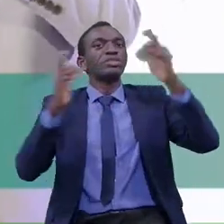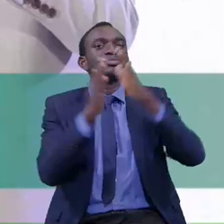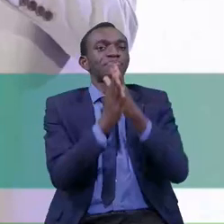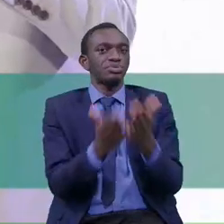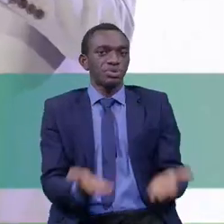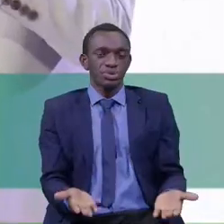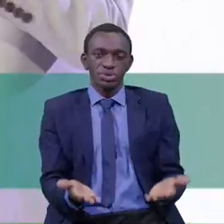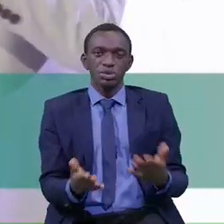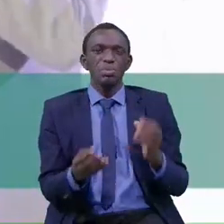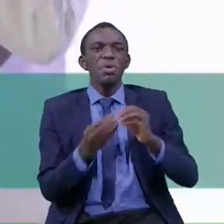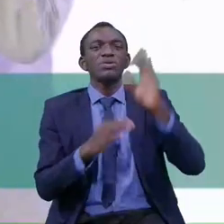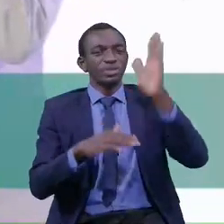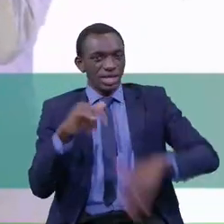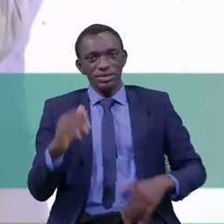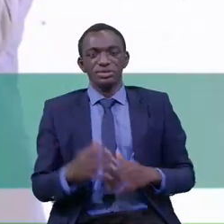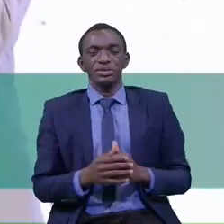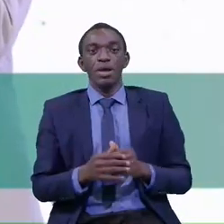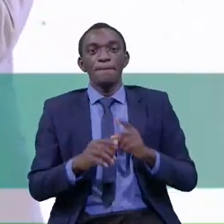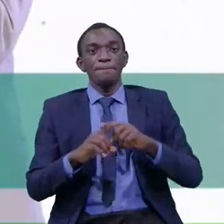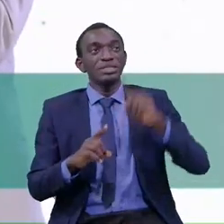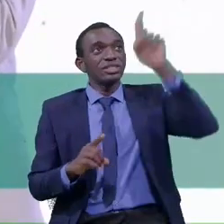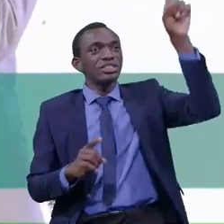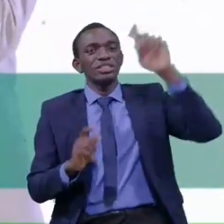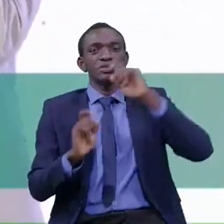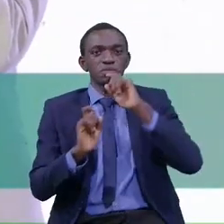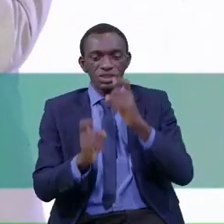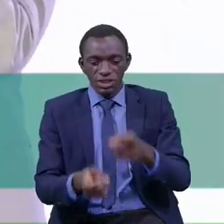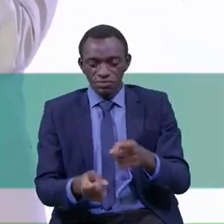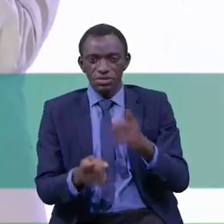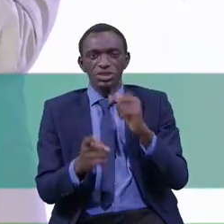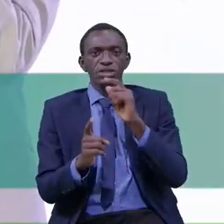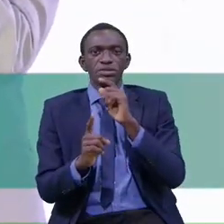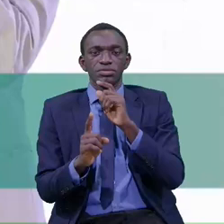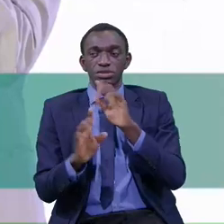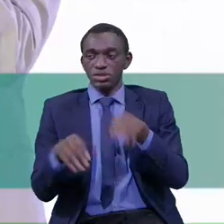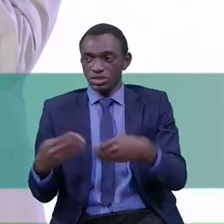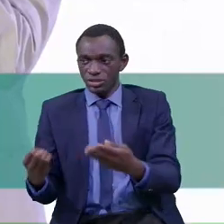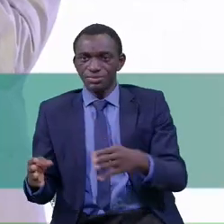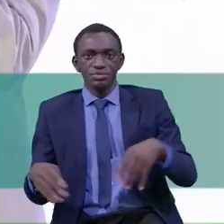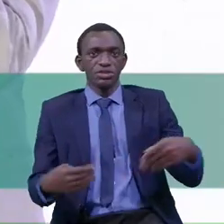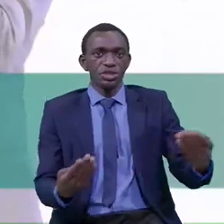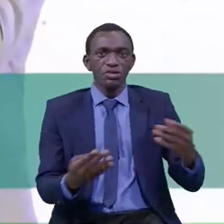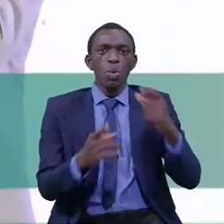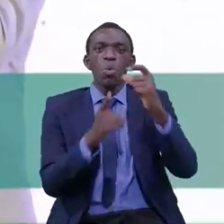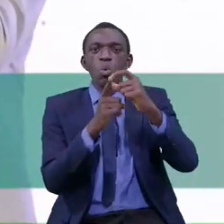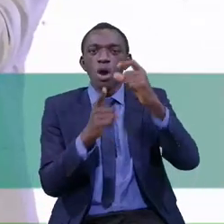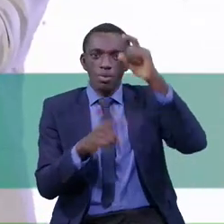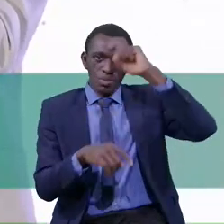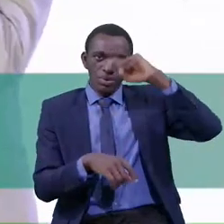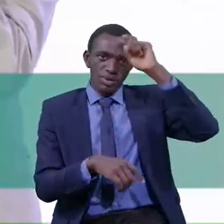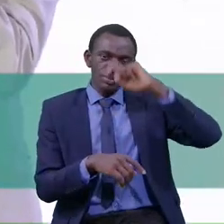au-delà. Mais il fait les dons de la parole de sagesse, de la